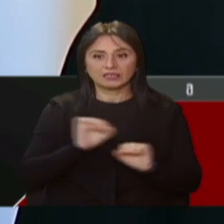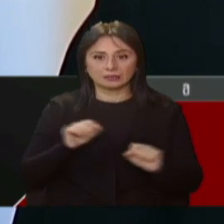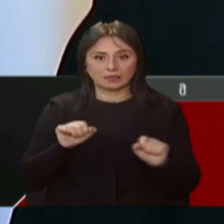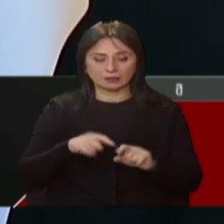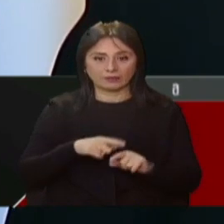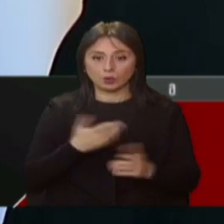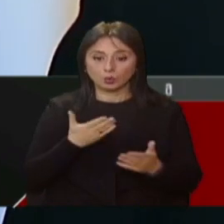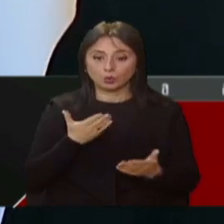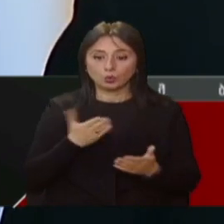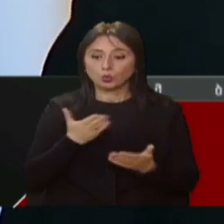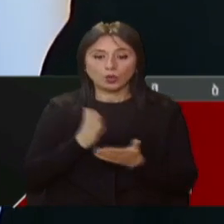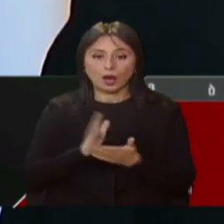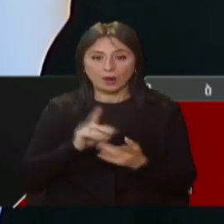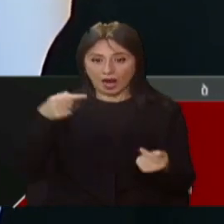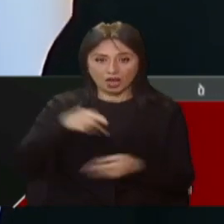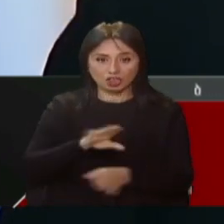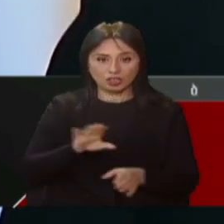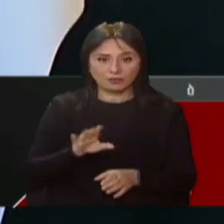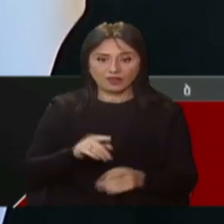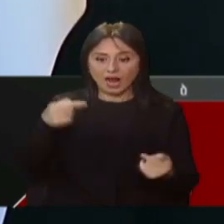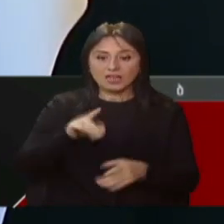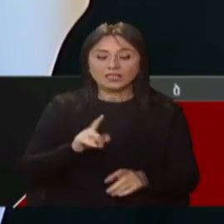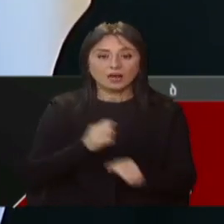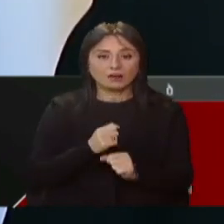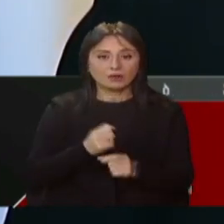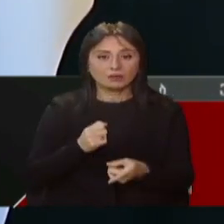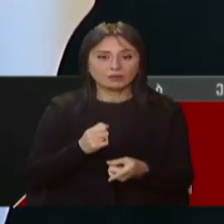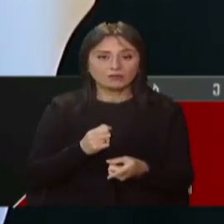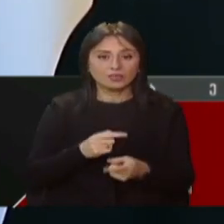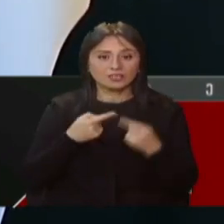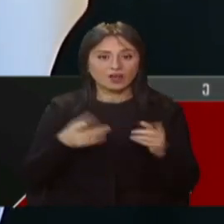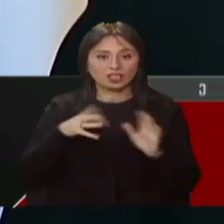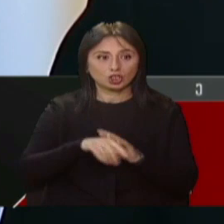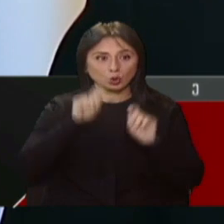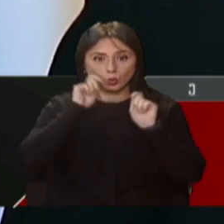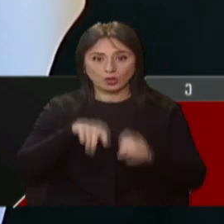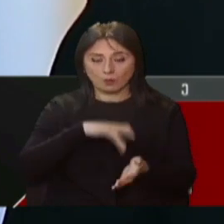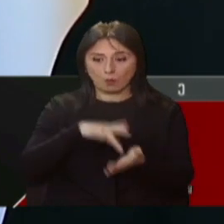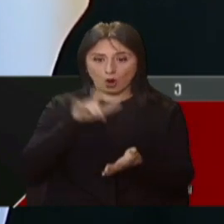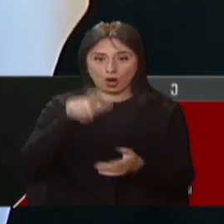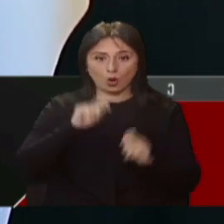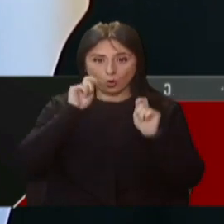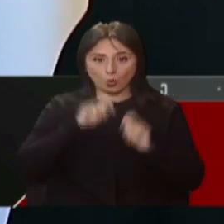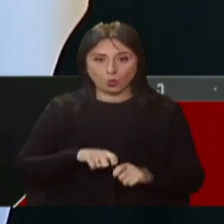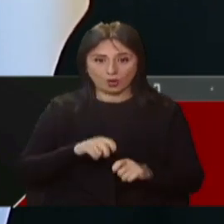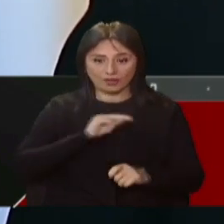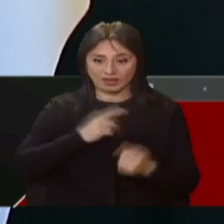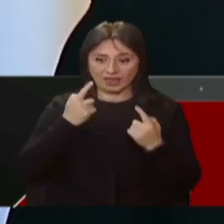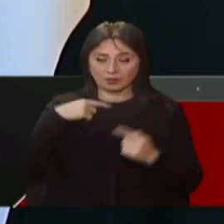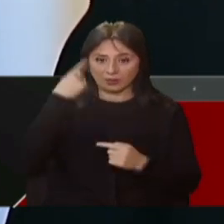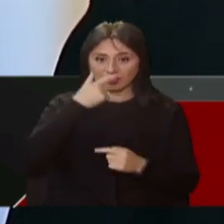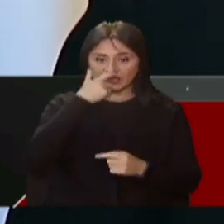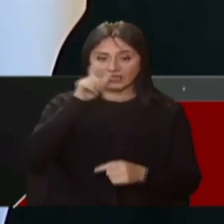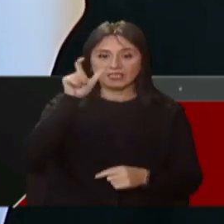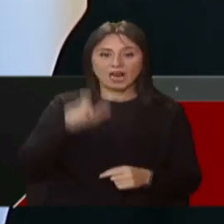ramei gari, arășe să perisi, dar arăsa tânădo esaris. Scotșoris Ucrainis mukala câte Ucrainis tânăm de obis peris.